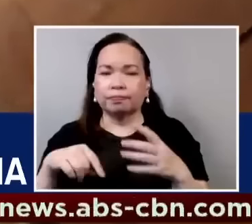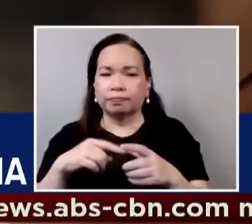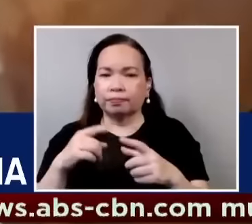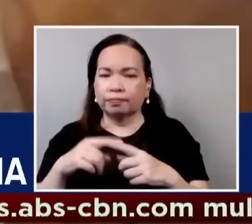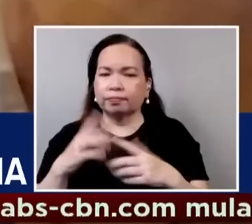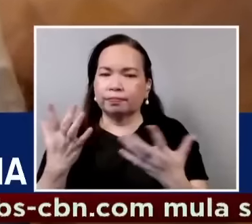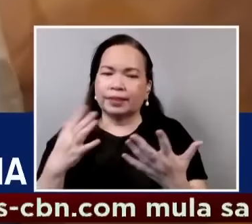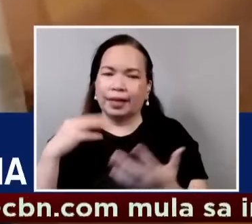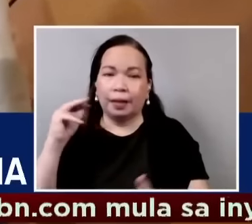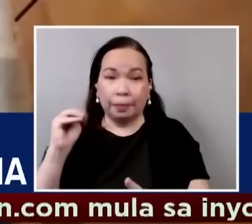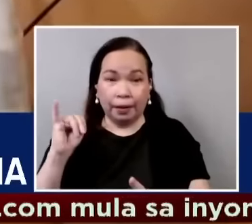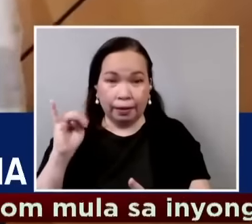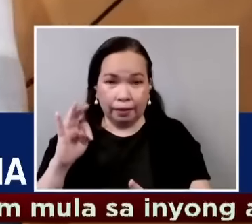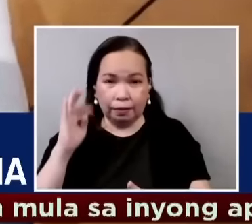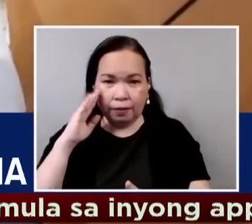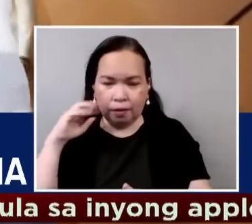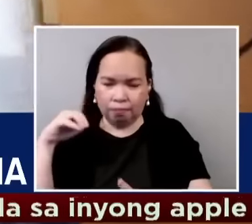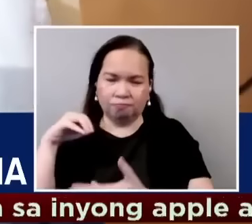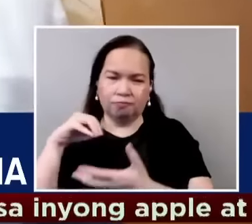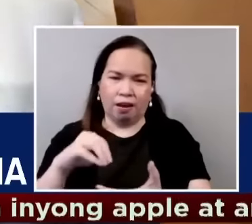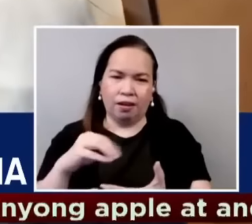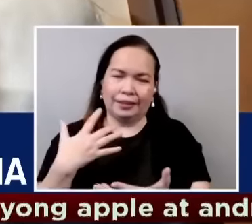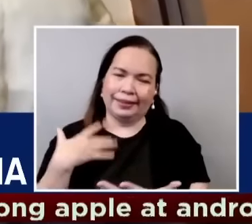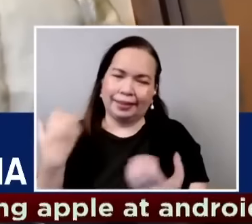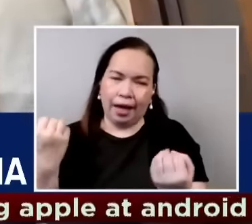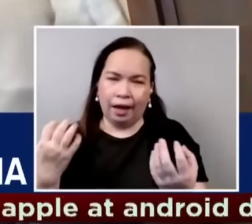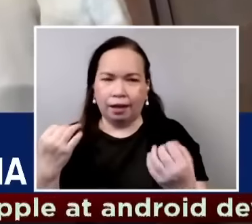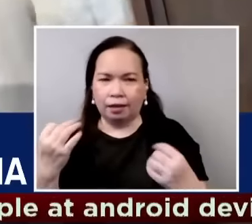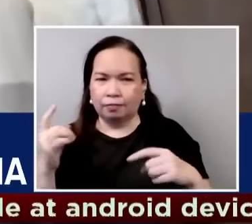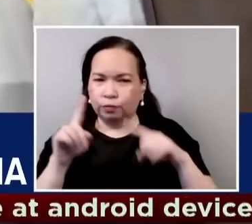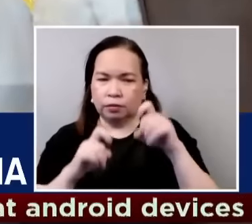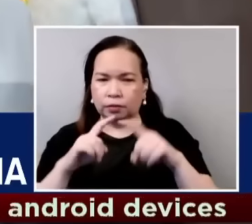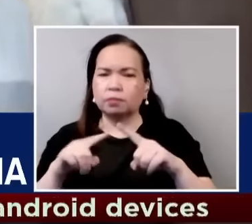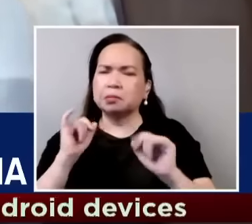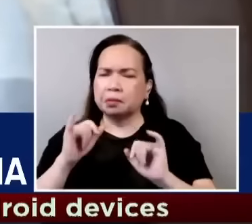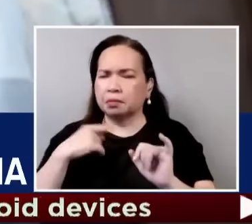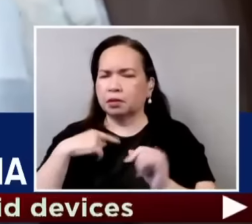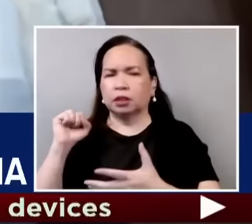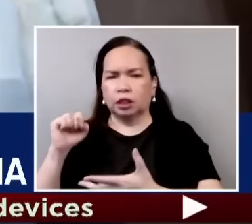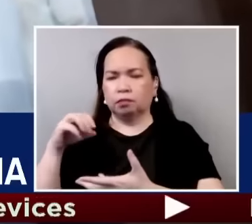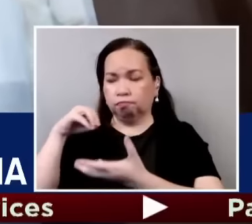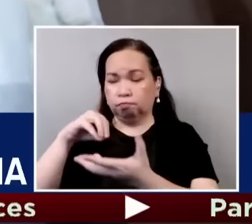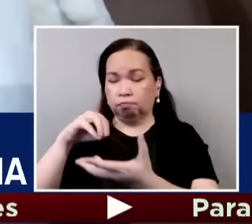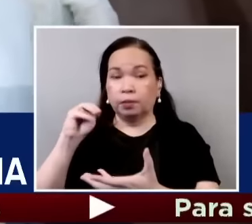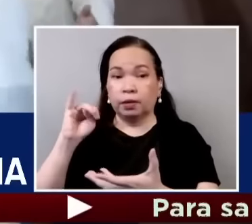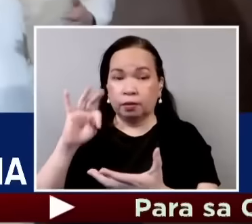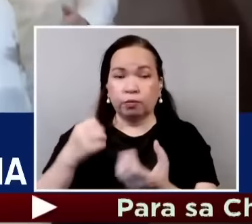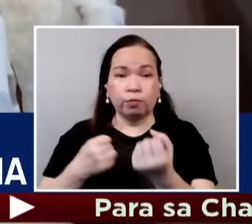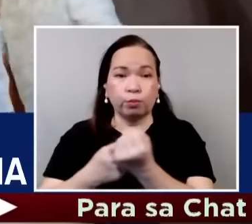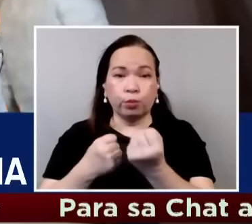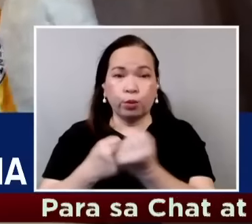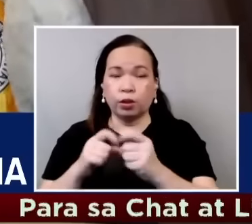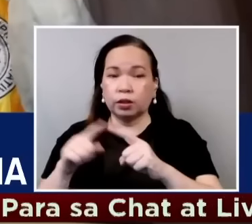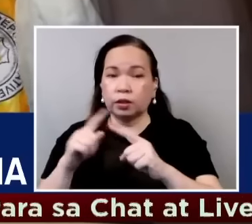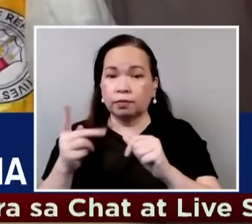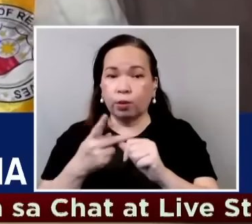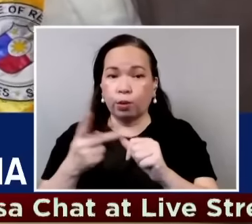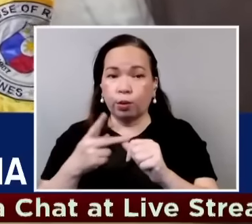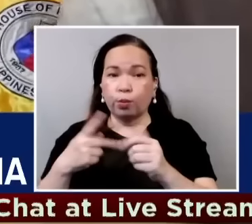Maharlika Investment Fund na ayon sa kanya ay makakatulong para pondohan ang mga prioridad na programa ng